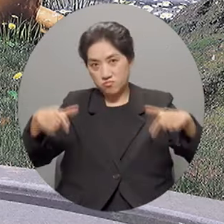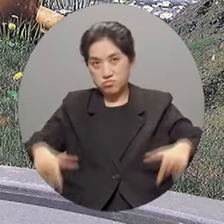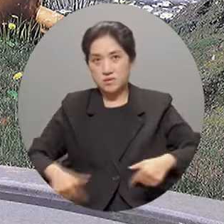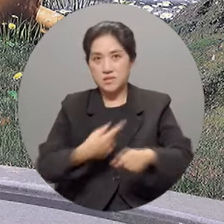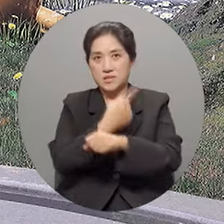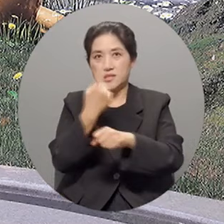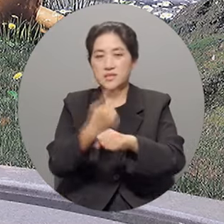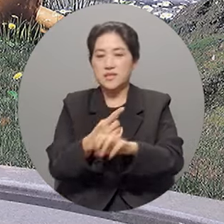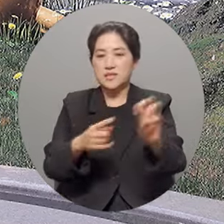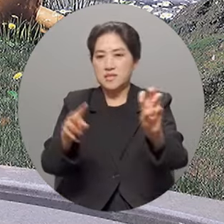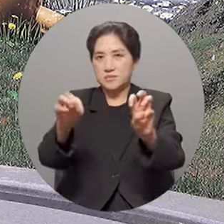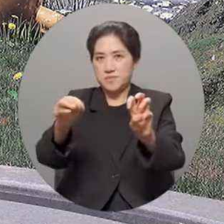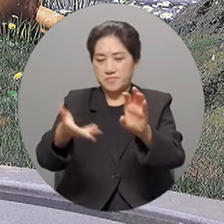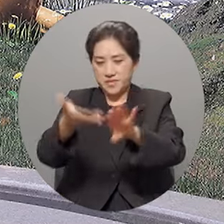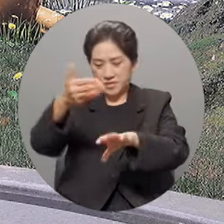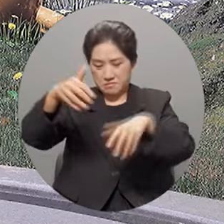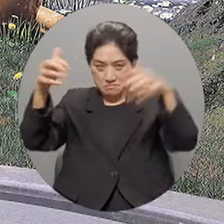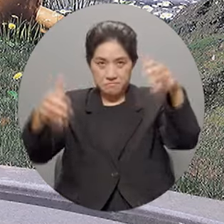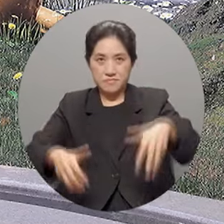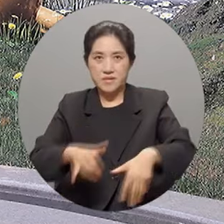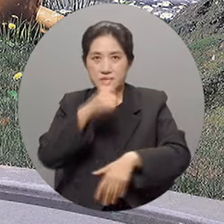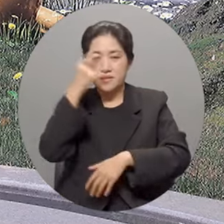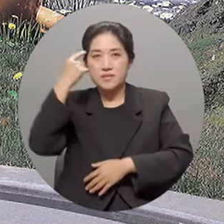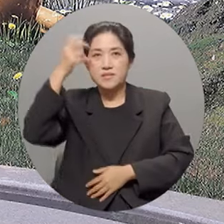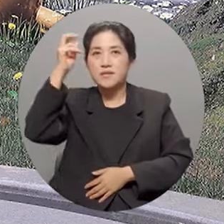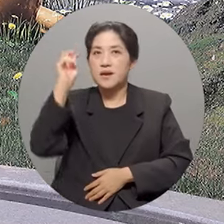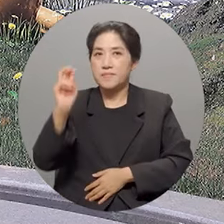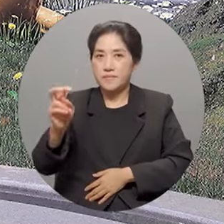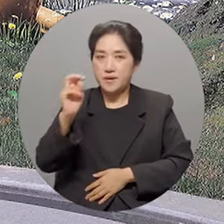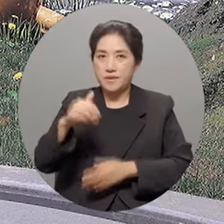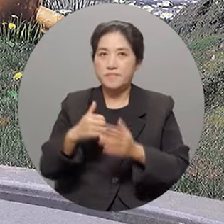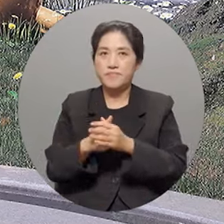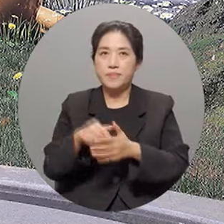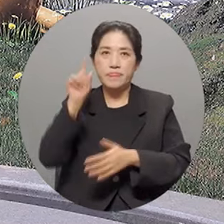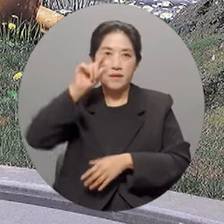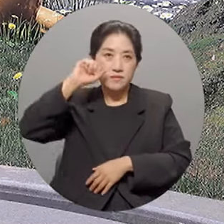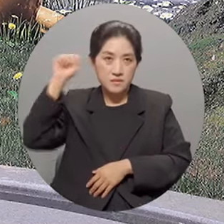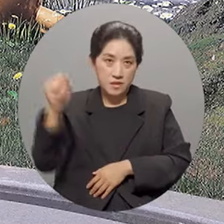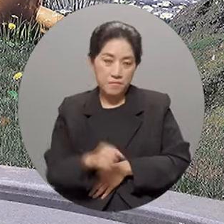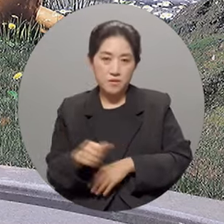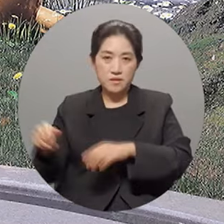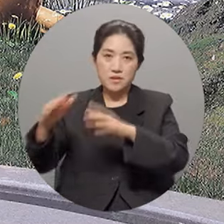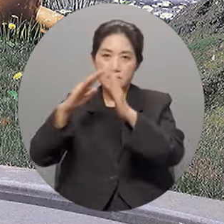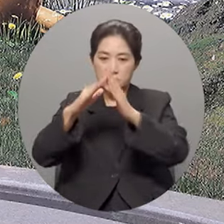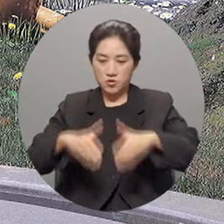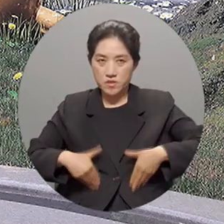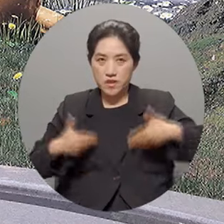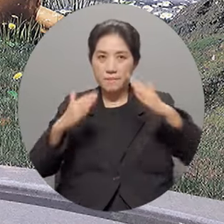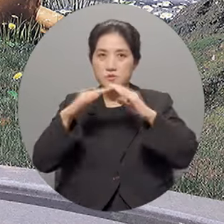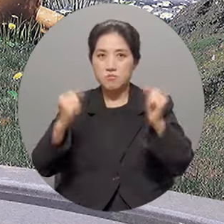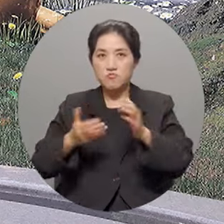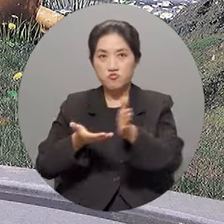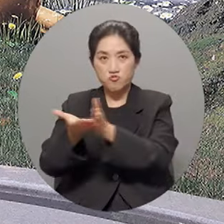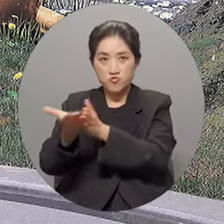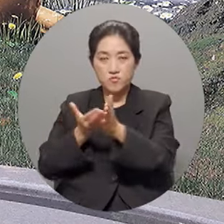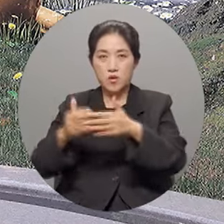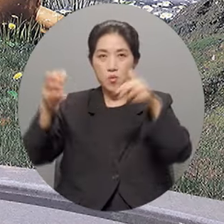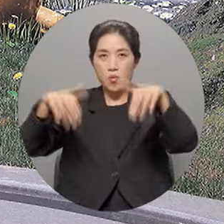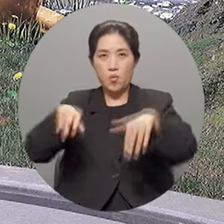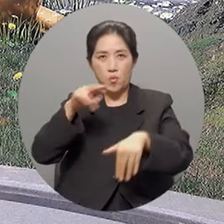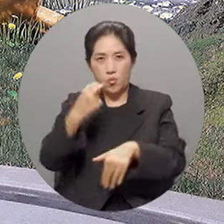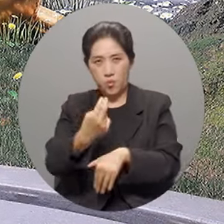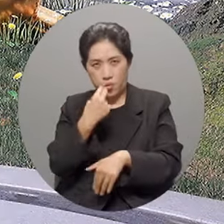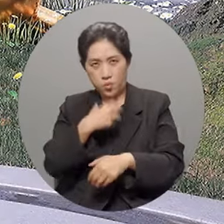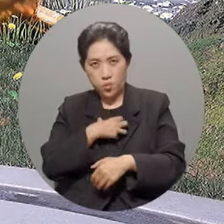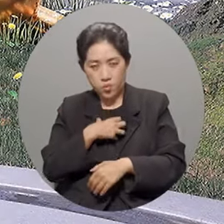시간당 30mm 이상의 강한 비가 집중되겠습니다 내일 새벽을 기해 전남과 전북 군산 등지에 호 예비 특보가